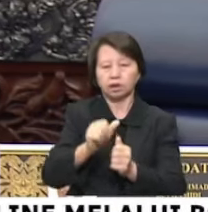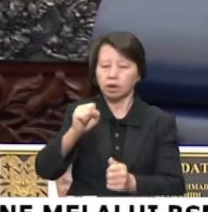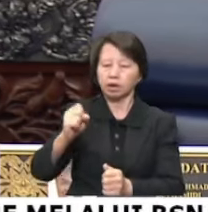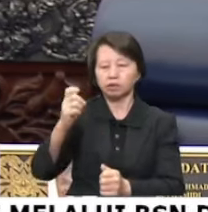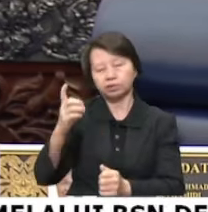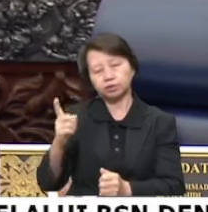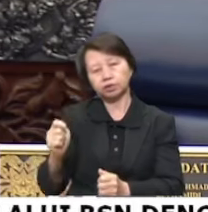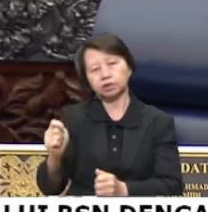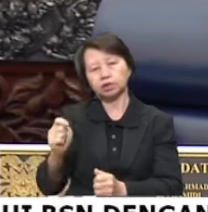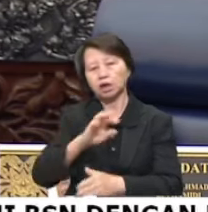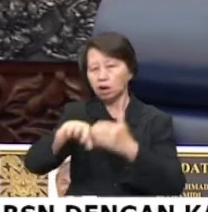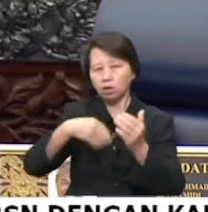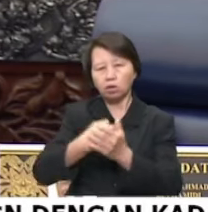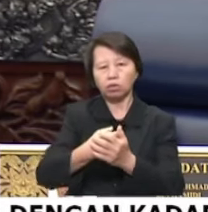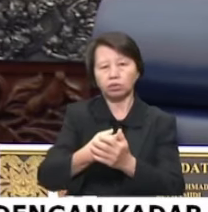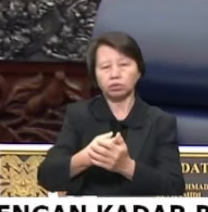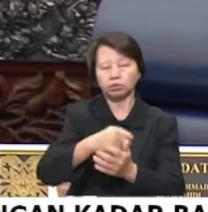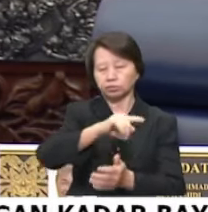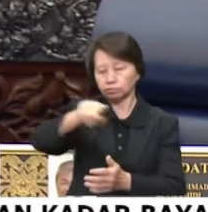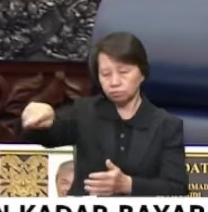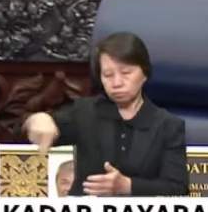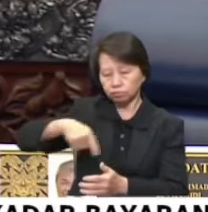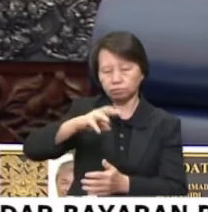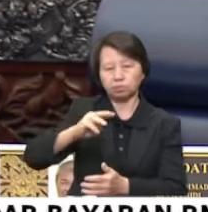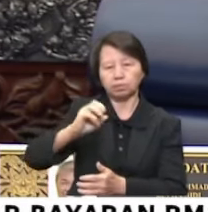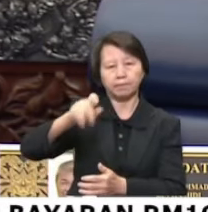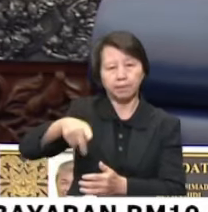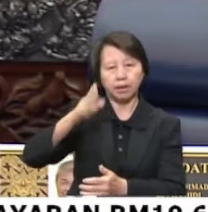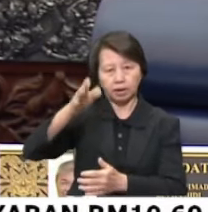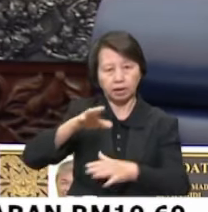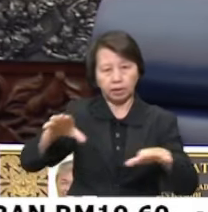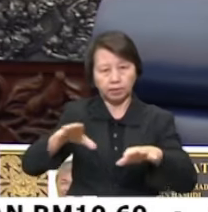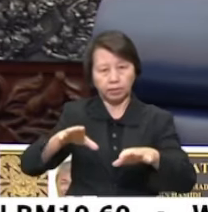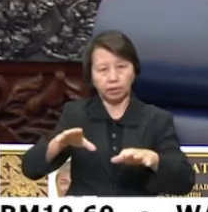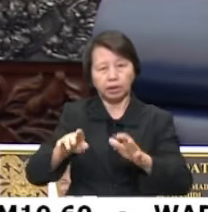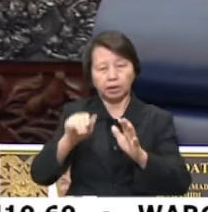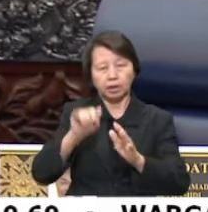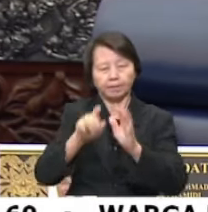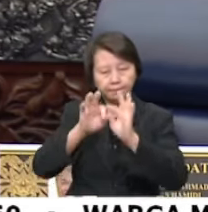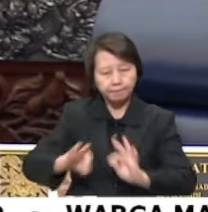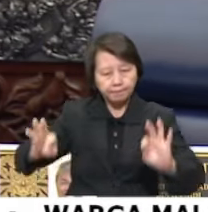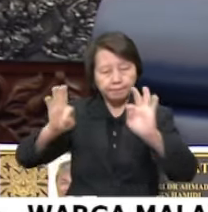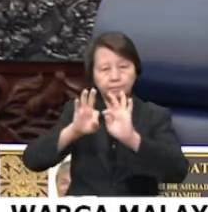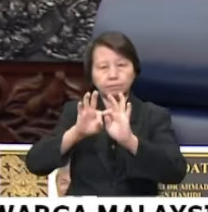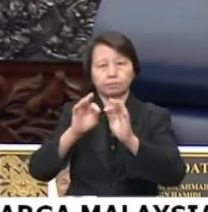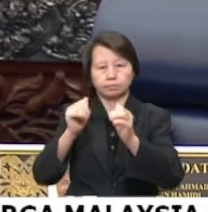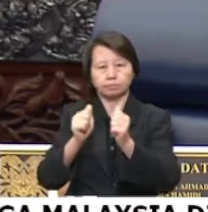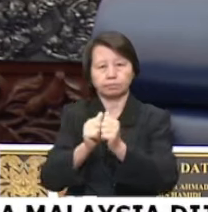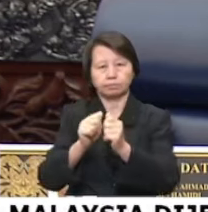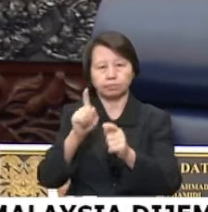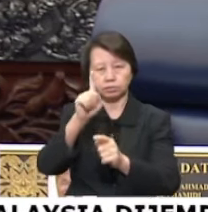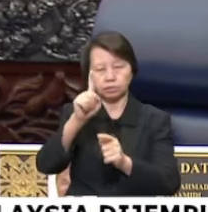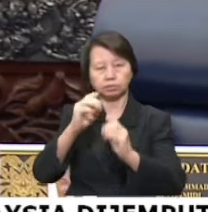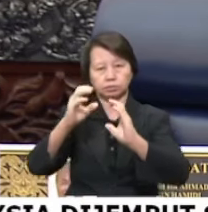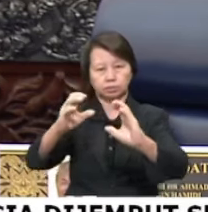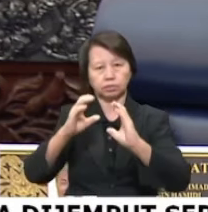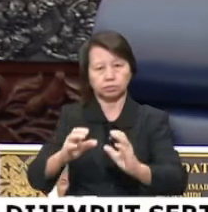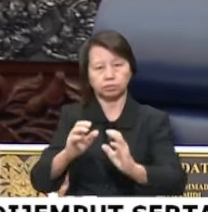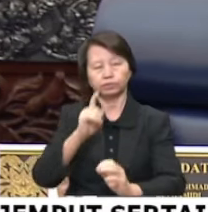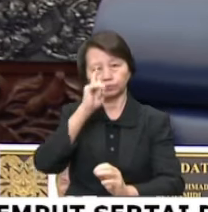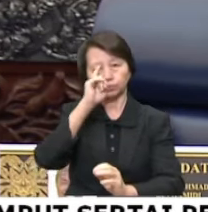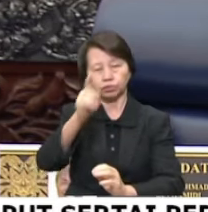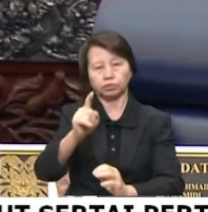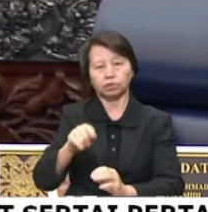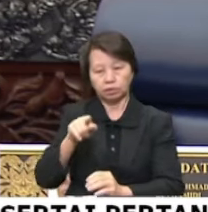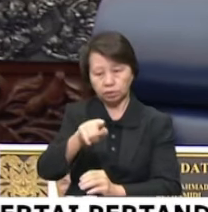sebagainya, segala energy mix ni akan kita laksanakan as long as dia comply dengan satu kaedah, pastikan